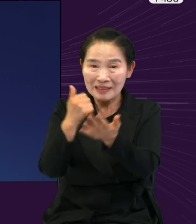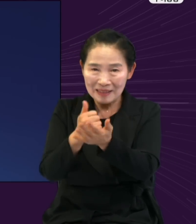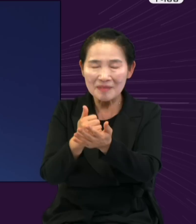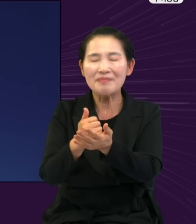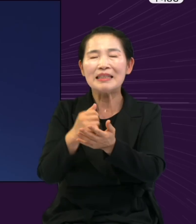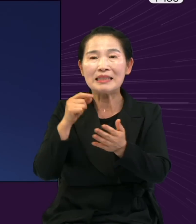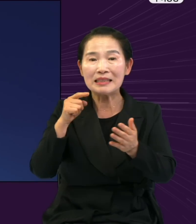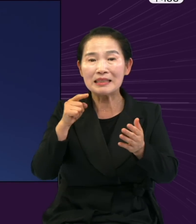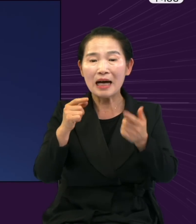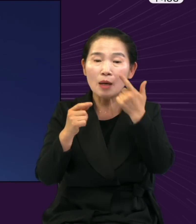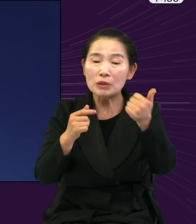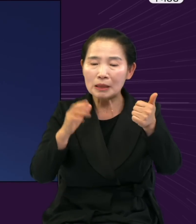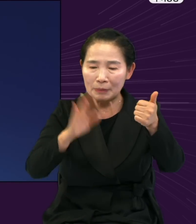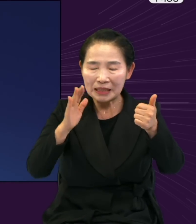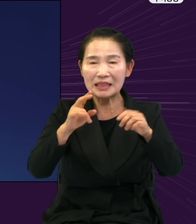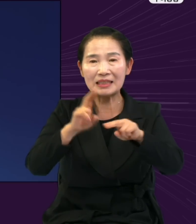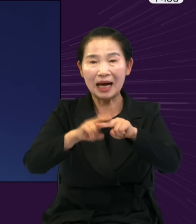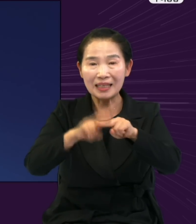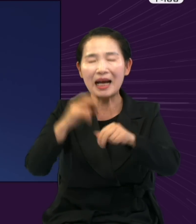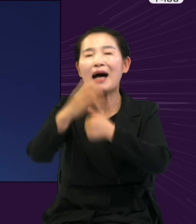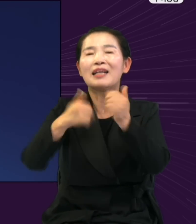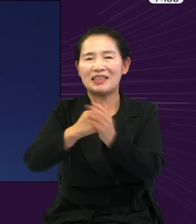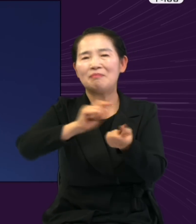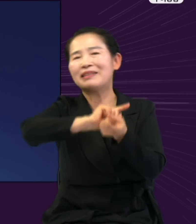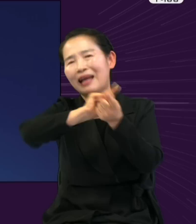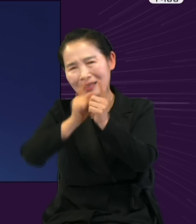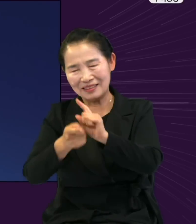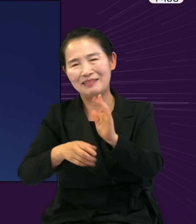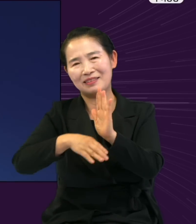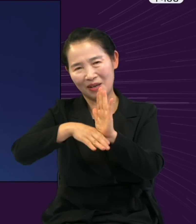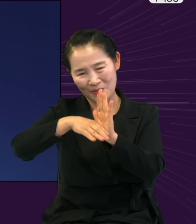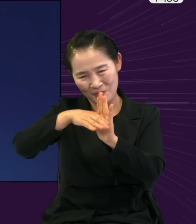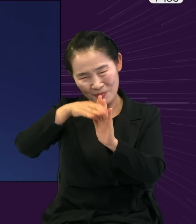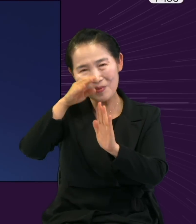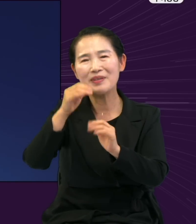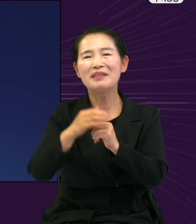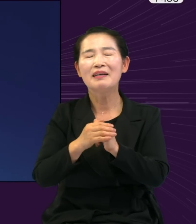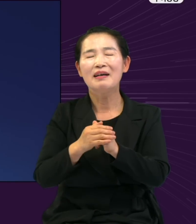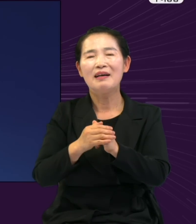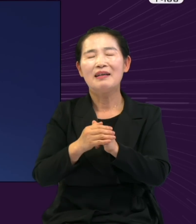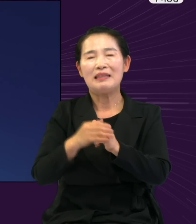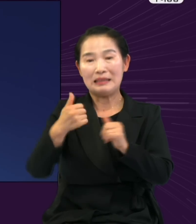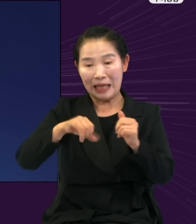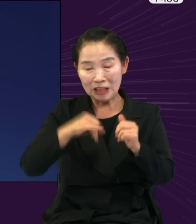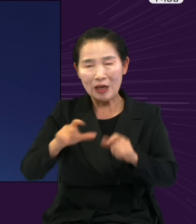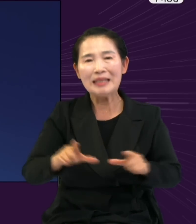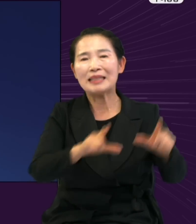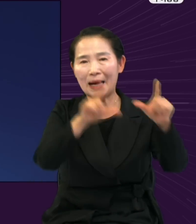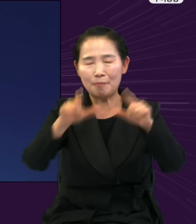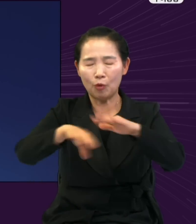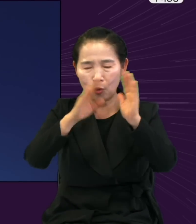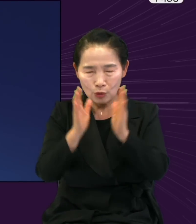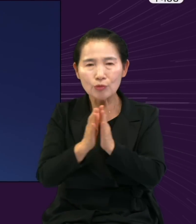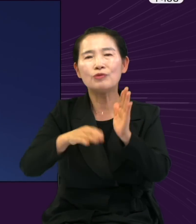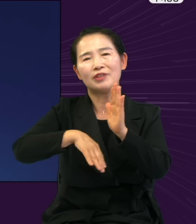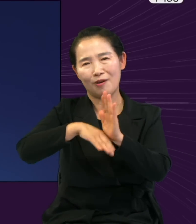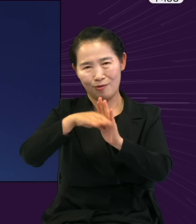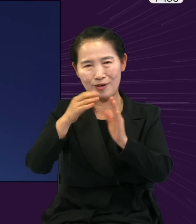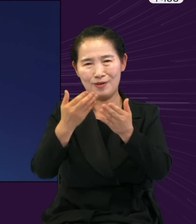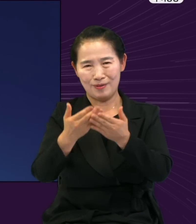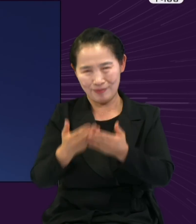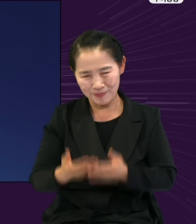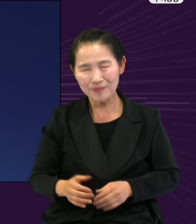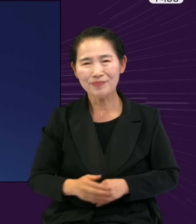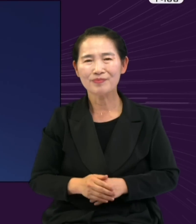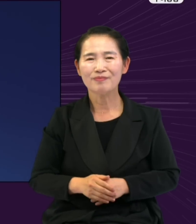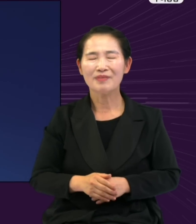하늘 아버지의 사랑이 아이의 삶 전체를 덮고 있습니다. 나는 아빠가 왜 없어? 라고 물을 때마다 저는 이 꿈